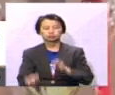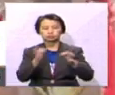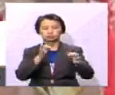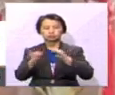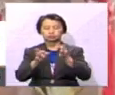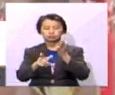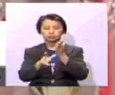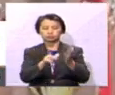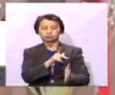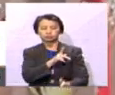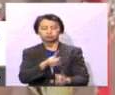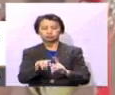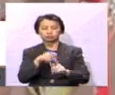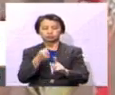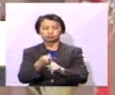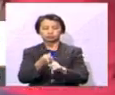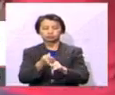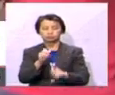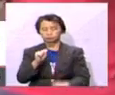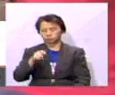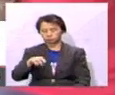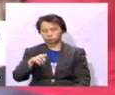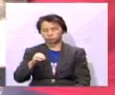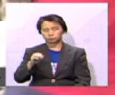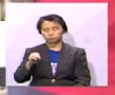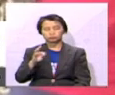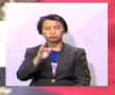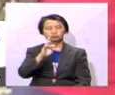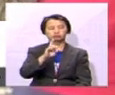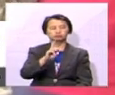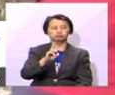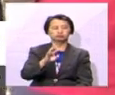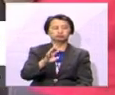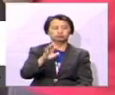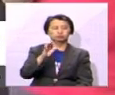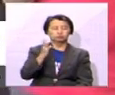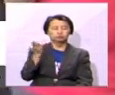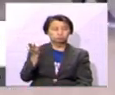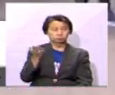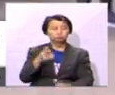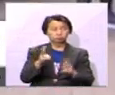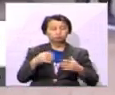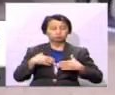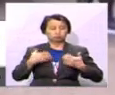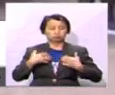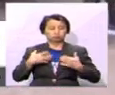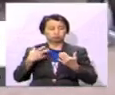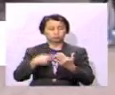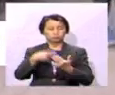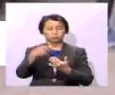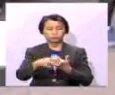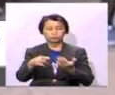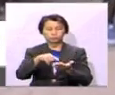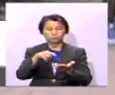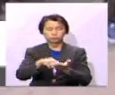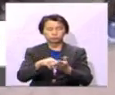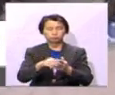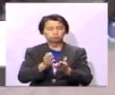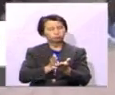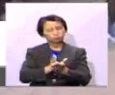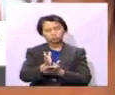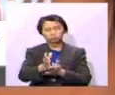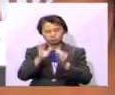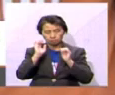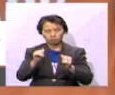Jelas timbalan Ketua Pengarah Pengurusan Maritim Malaysia, Dato' Abdul Rahman Mohamad, pihaknya amat berbesar hati kerana program seumpama itu secara tidak